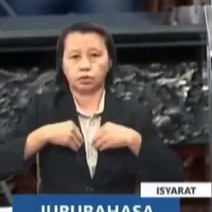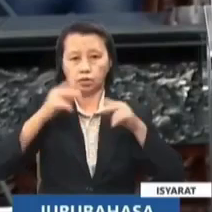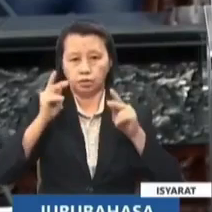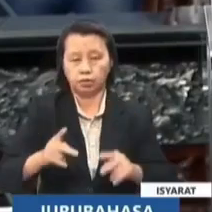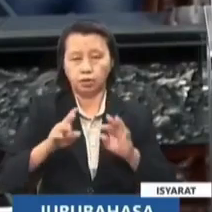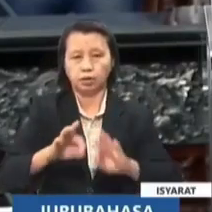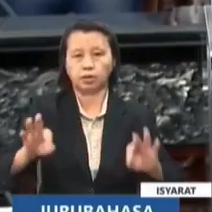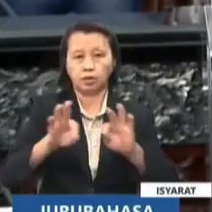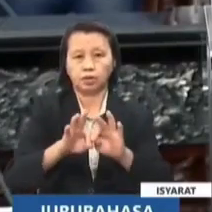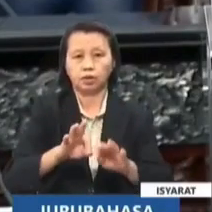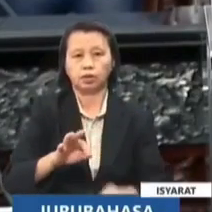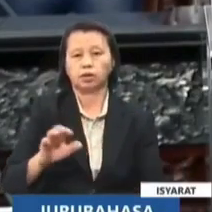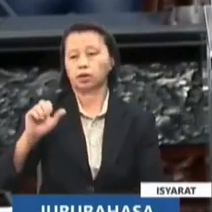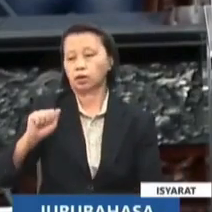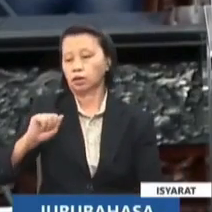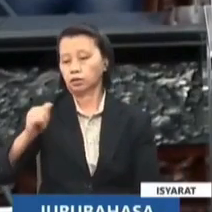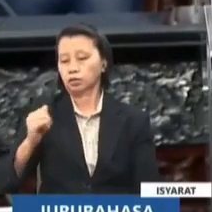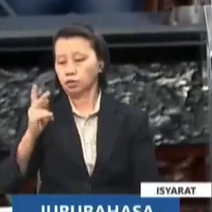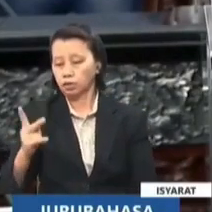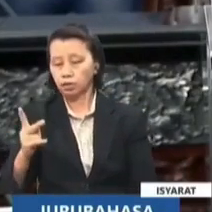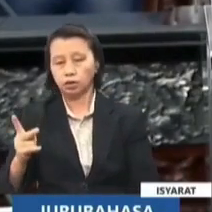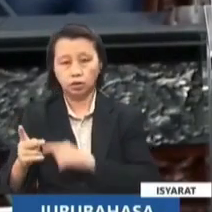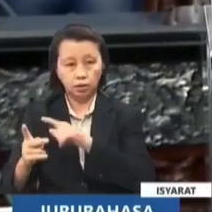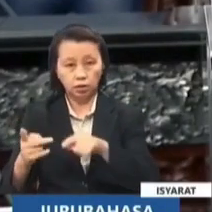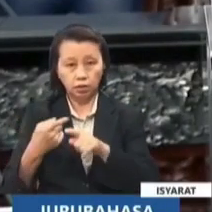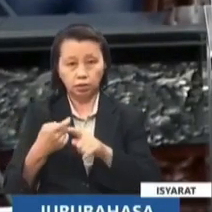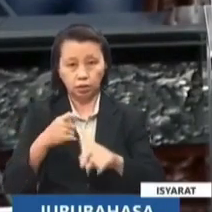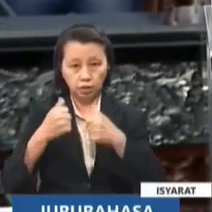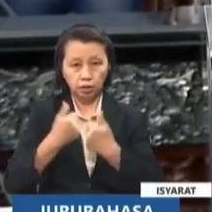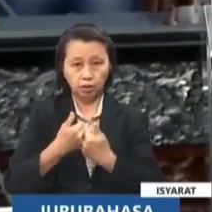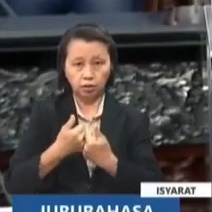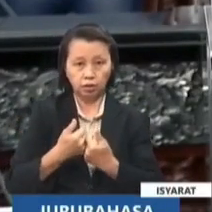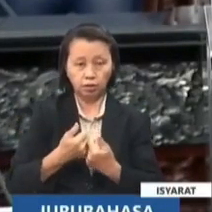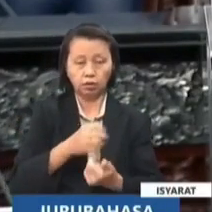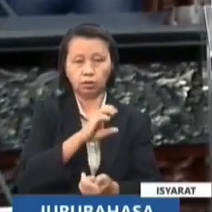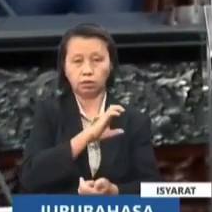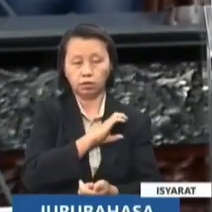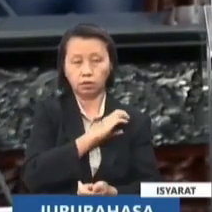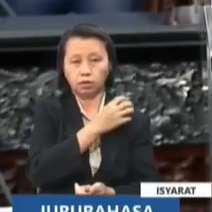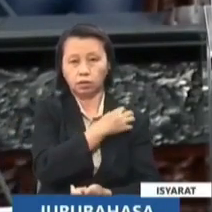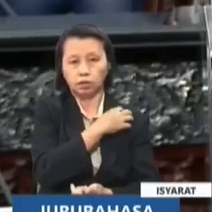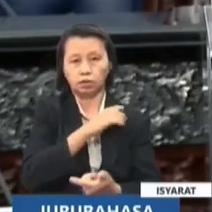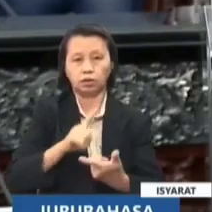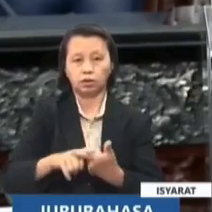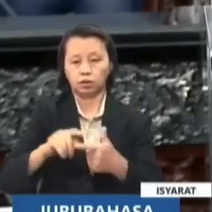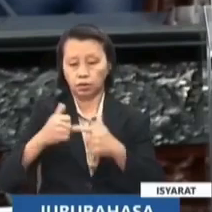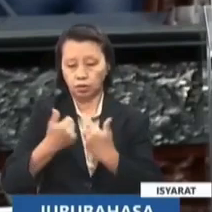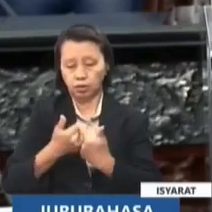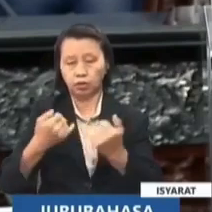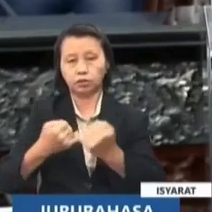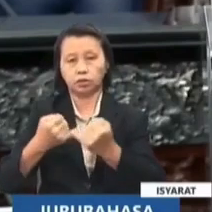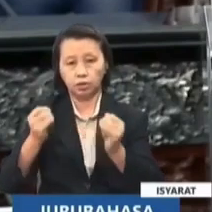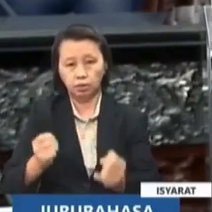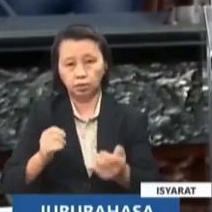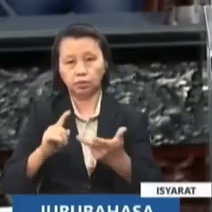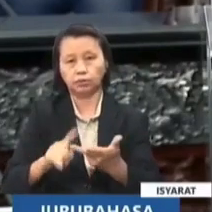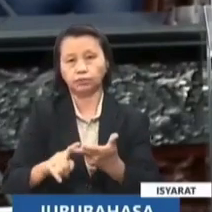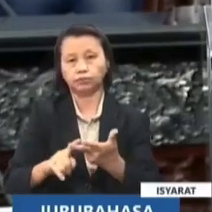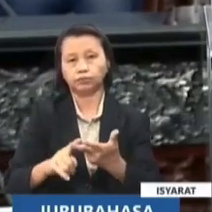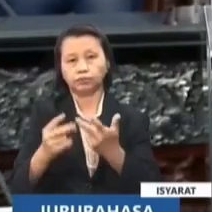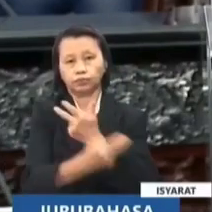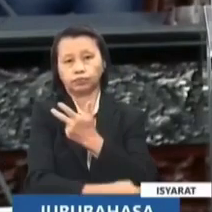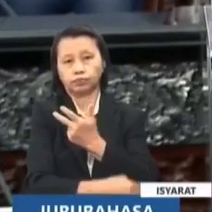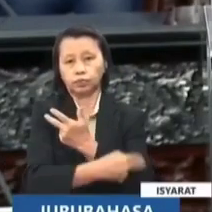pihak berkepentingan. Ahli-ahli jawatan kuasa terdiri daripada pihak agensi penguat kuasa, agensi jabatan